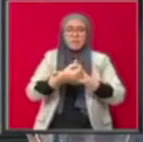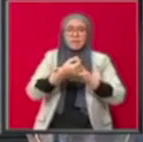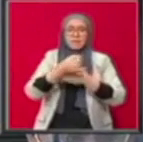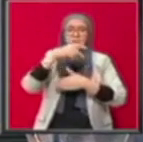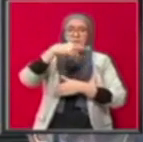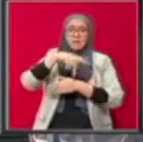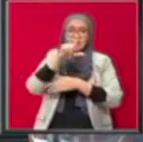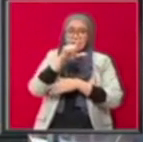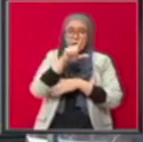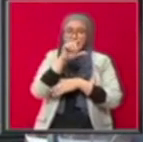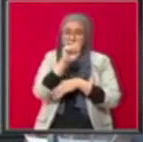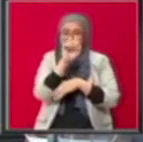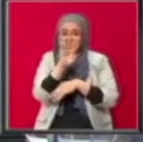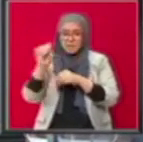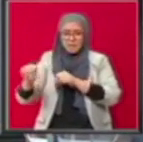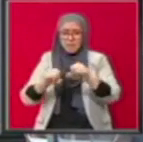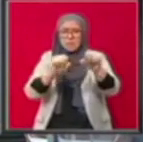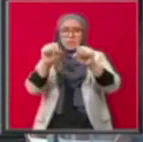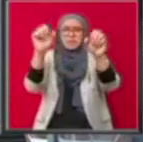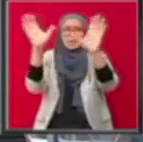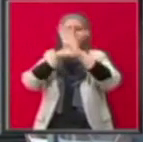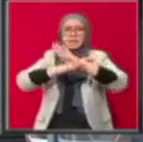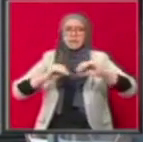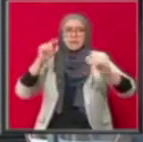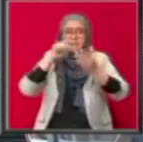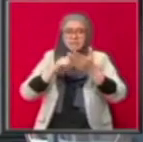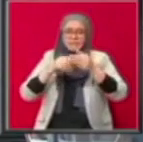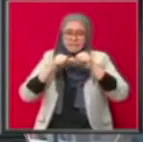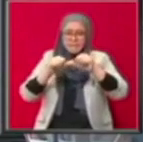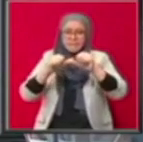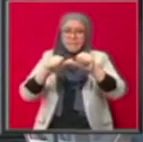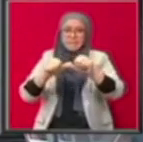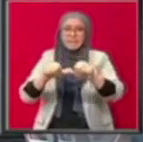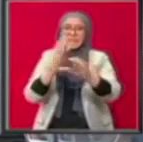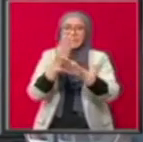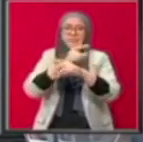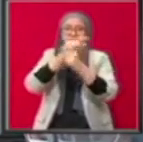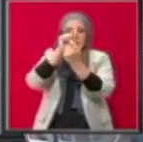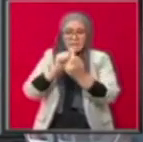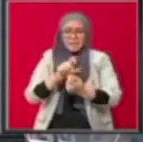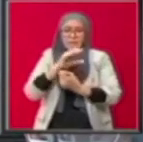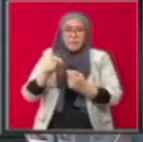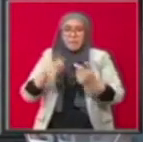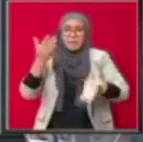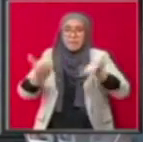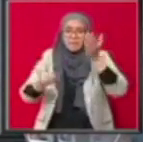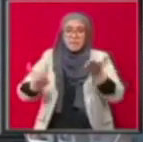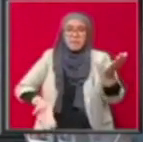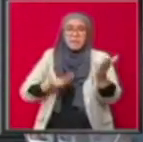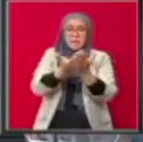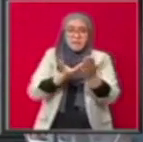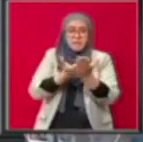plsb sungai sawah ini sebenarnya masih di peringkat ke bentuk terperinci dan dijangkau tenda kerja fisikal pada tahun